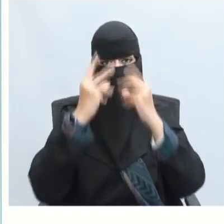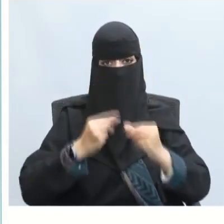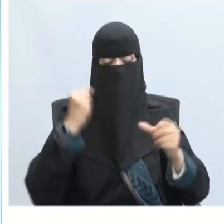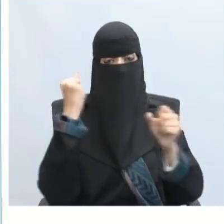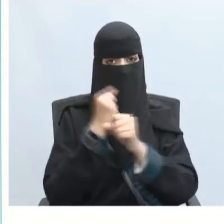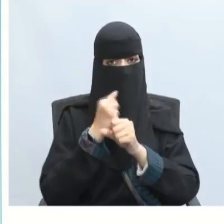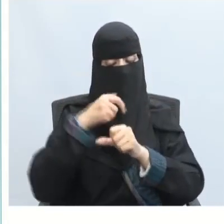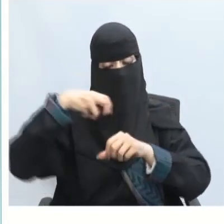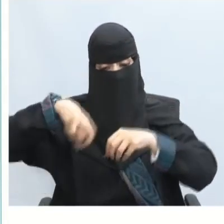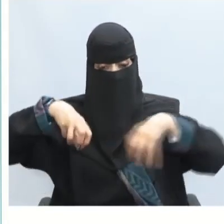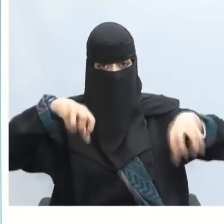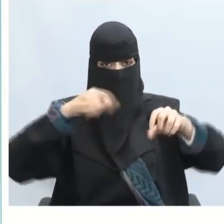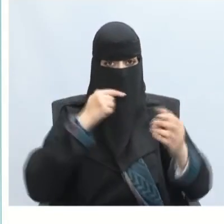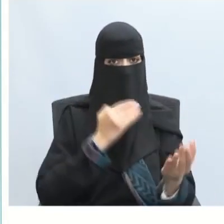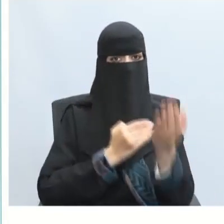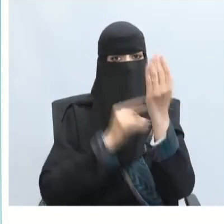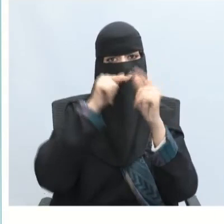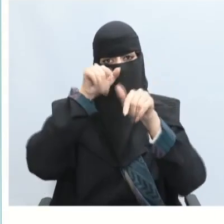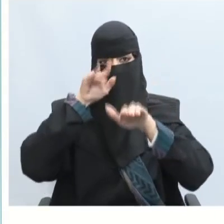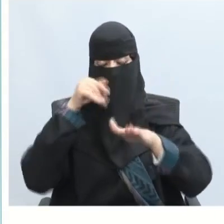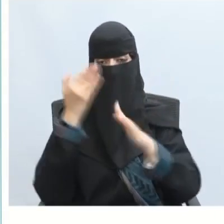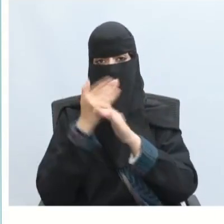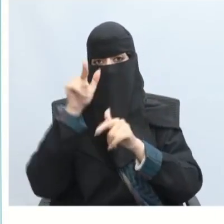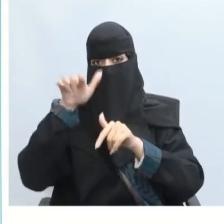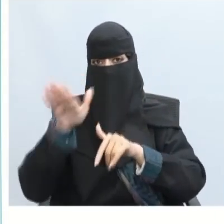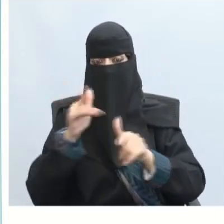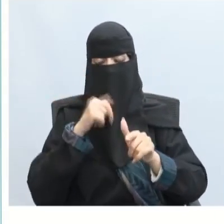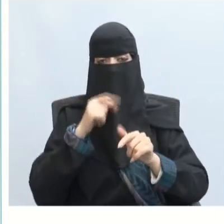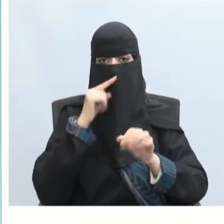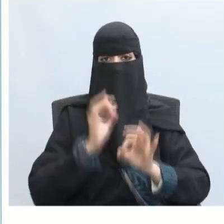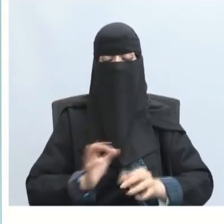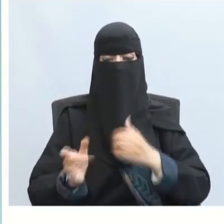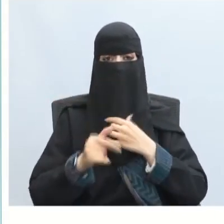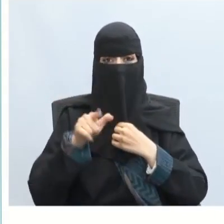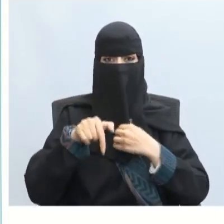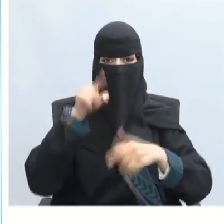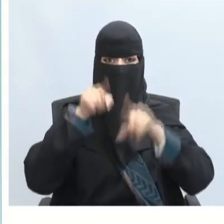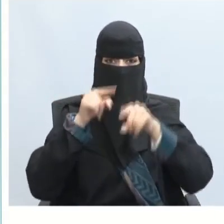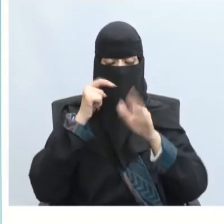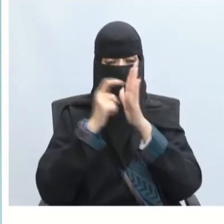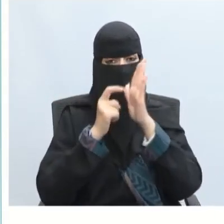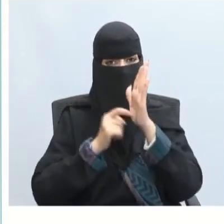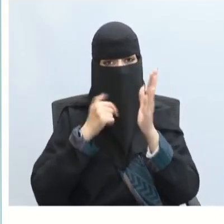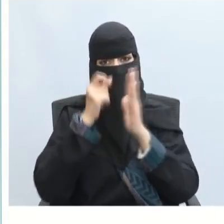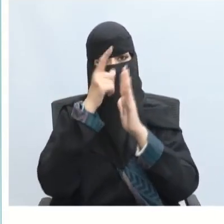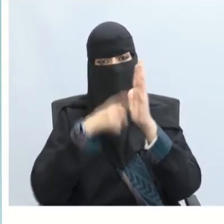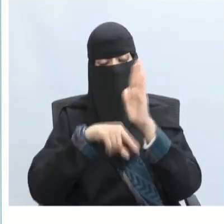بها الجوانب صدرت من اجلها فعليا هذا الفرق بين النظام